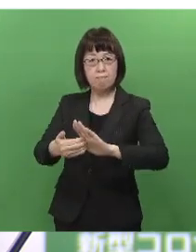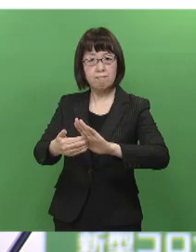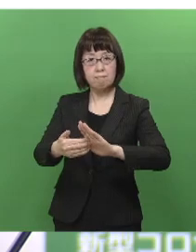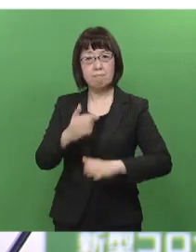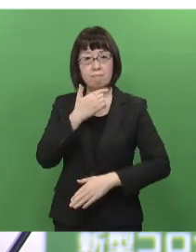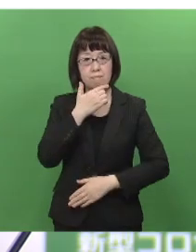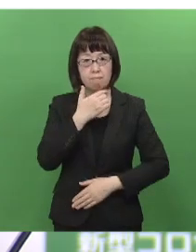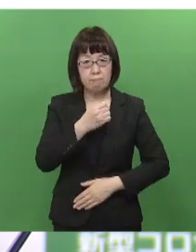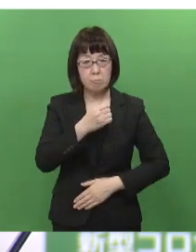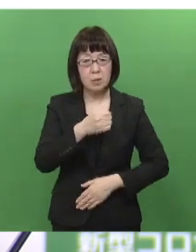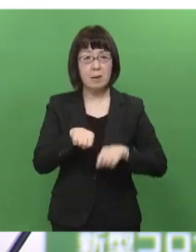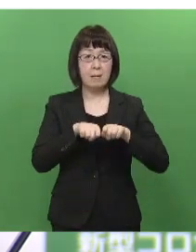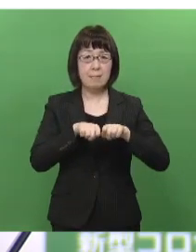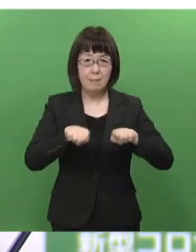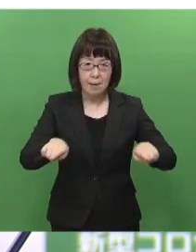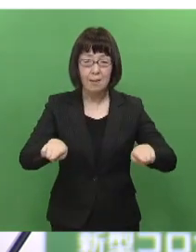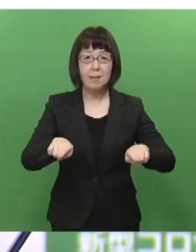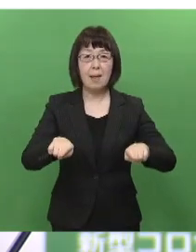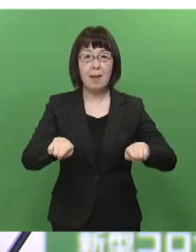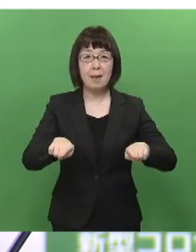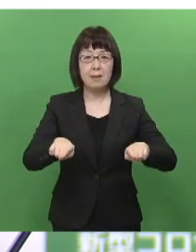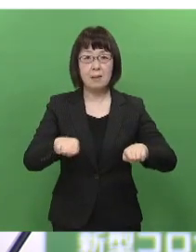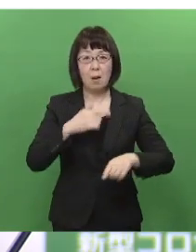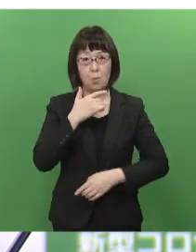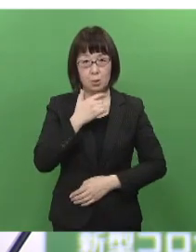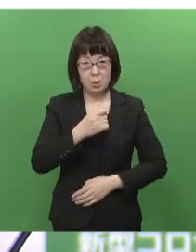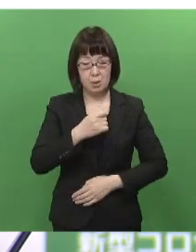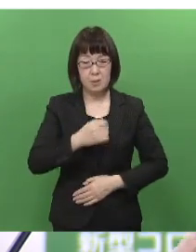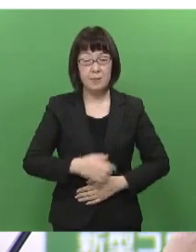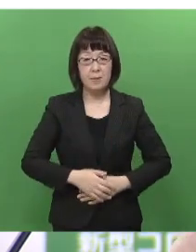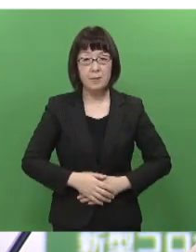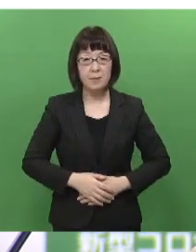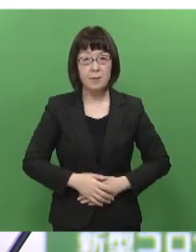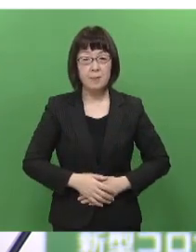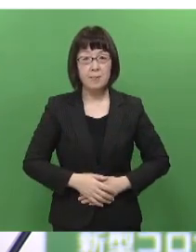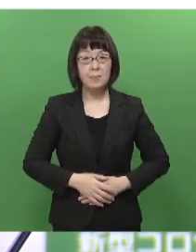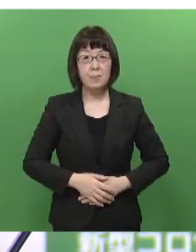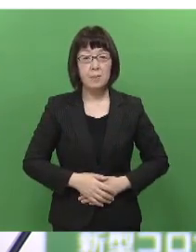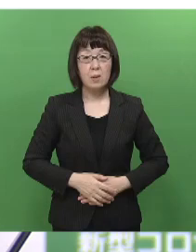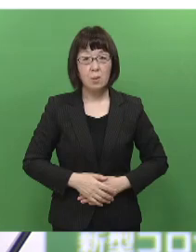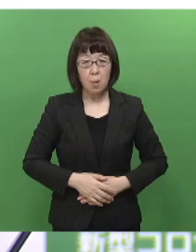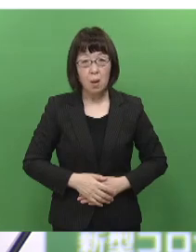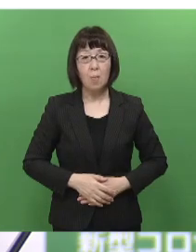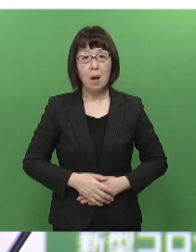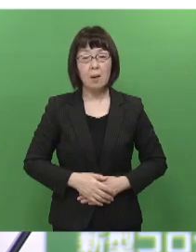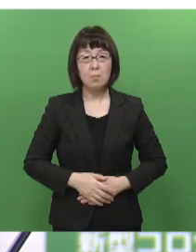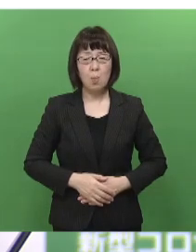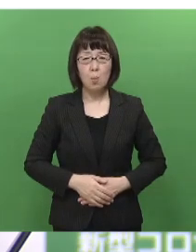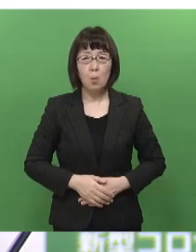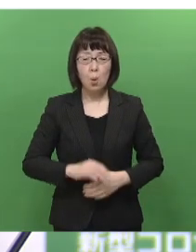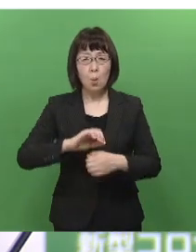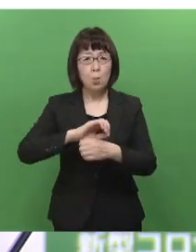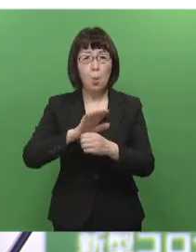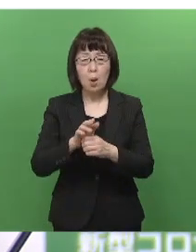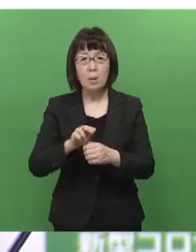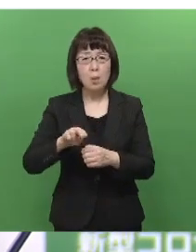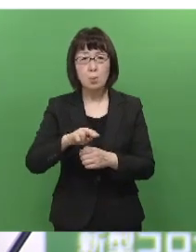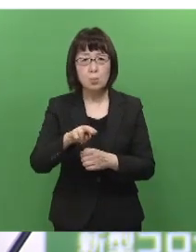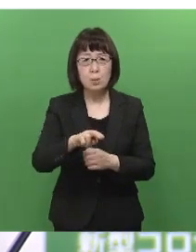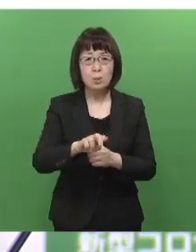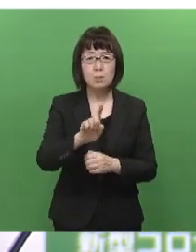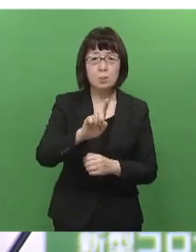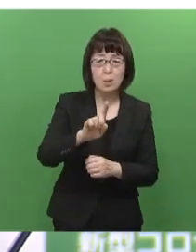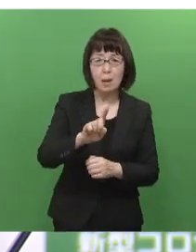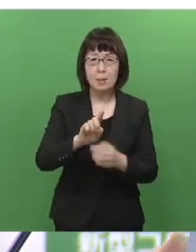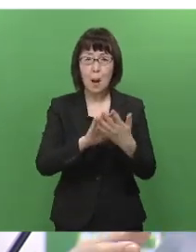しく、徹底して厳しく対応していただかないと、わからないウイルスをもうすでに抱えている